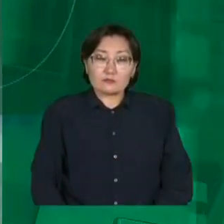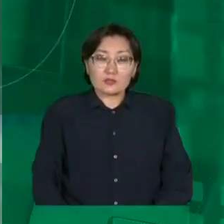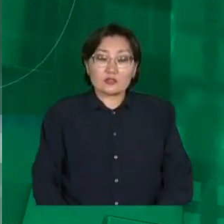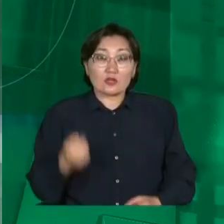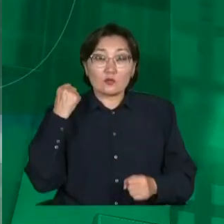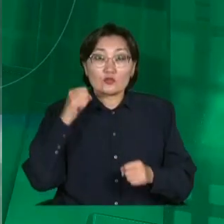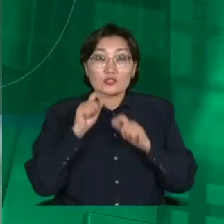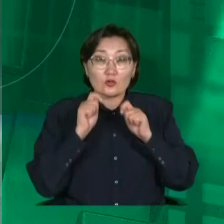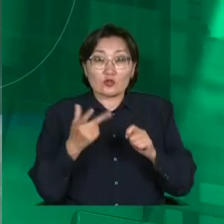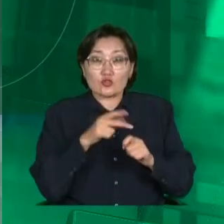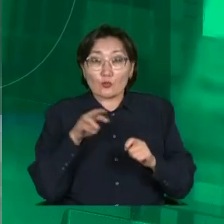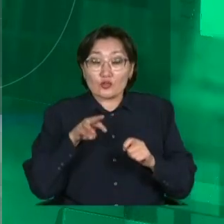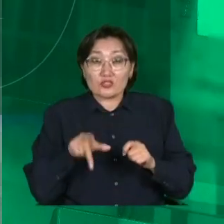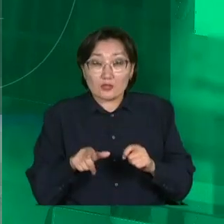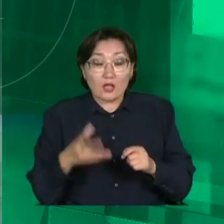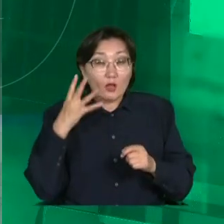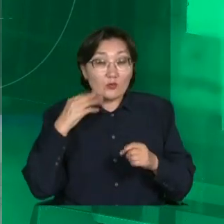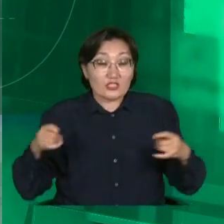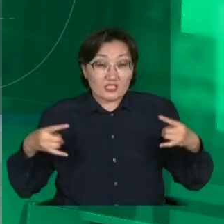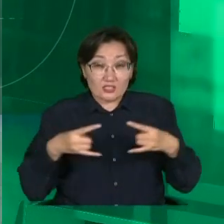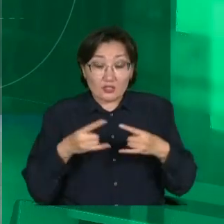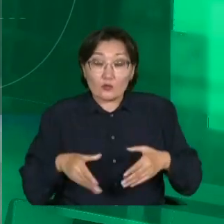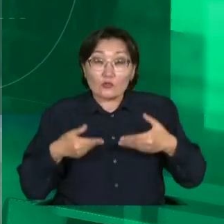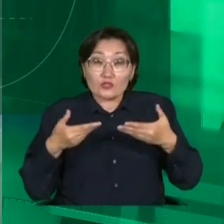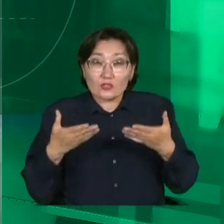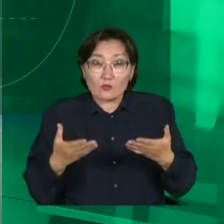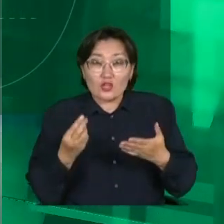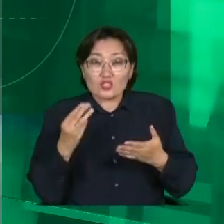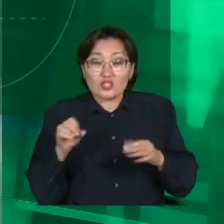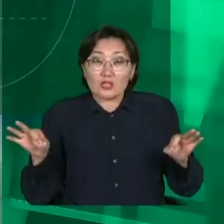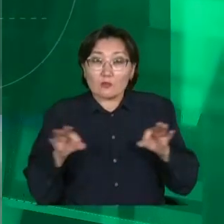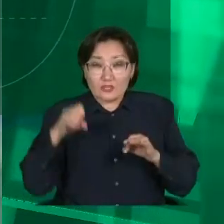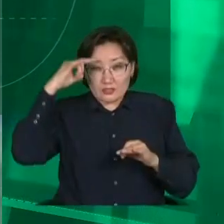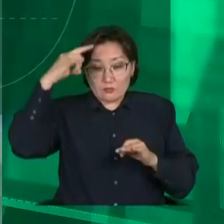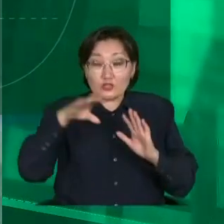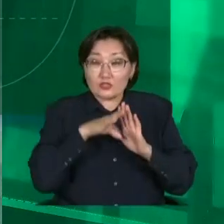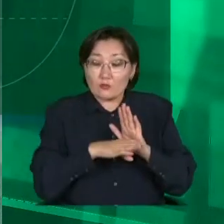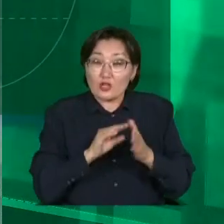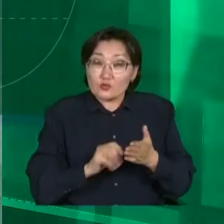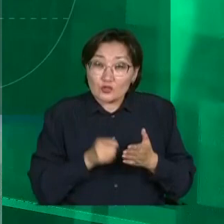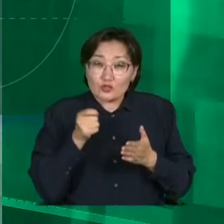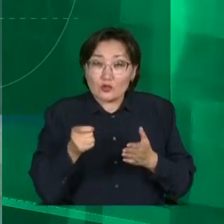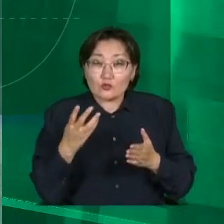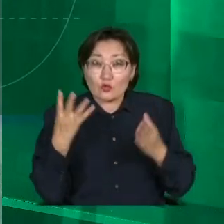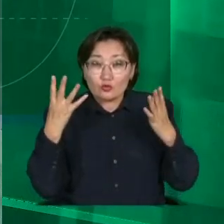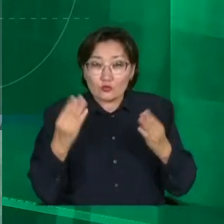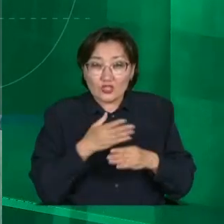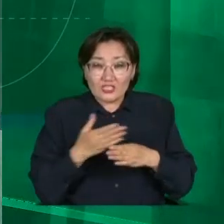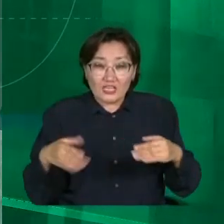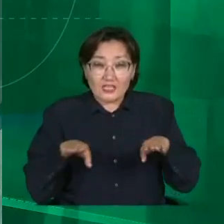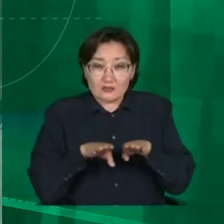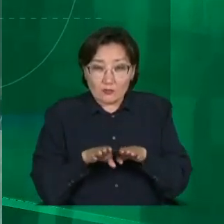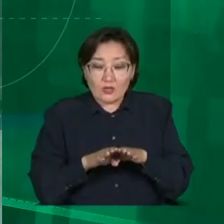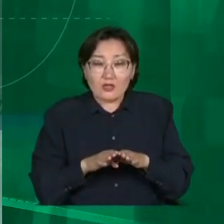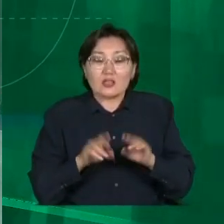Жүлде қоры 3 миллион теңге. Алматы телеарнасы ұсынған «Шырқа Қазақстан» бағдарламасына өтінім беру 4 күннен кейін аяқталады.